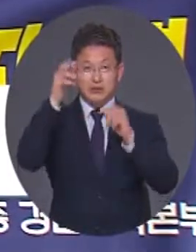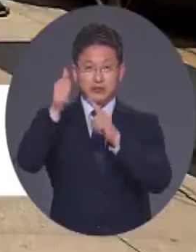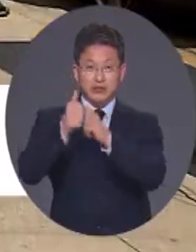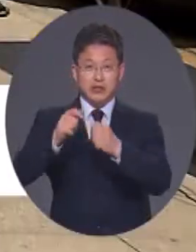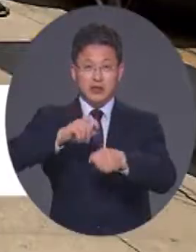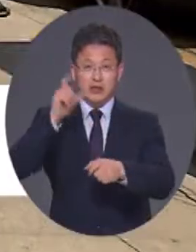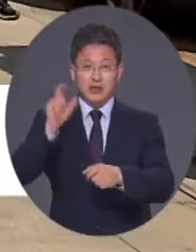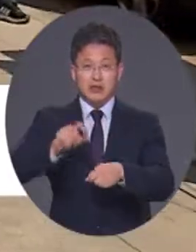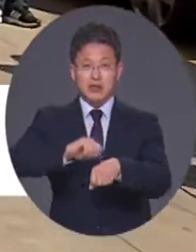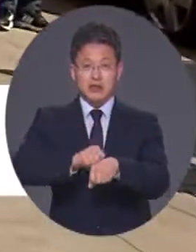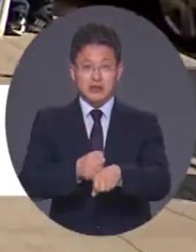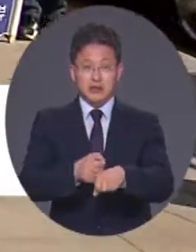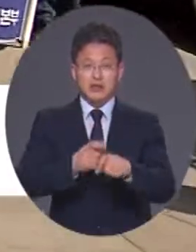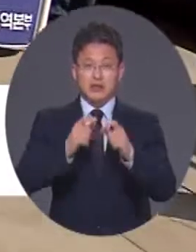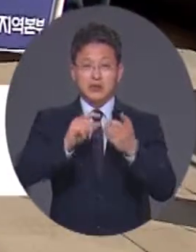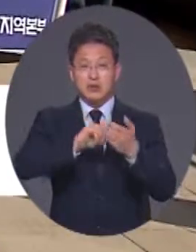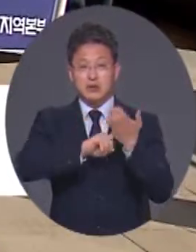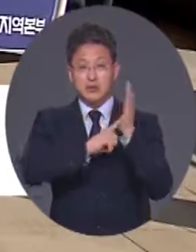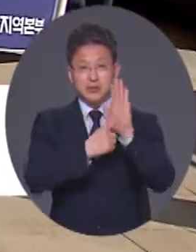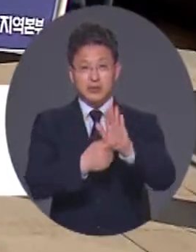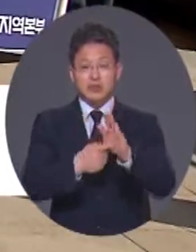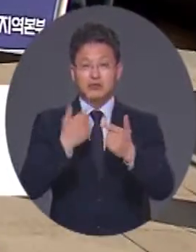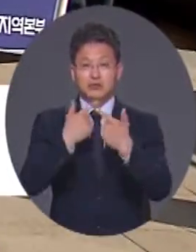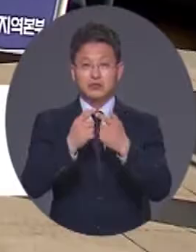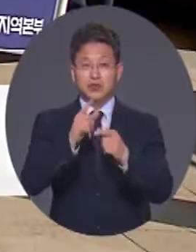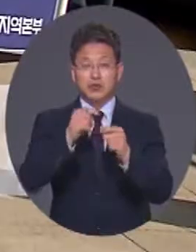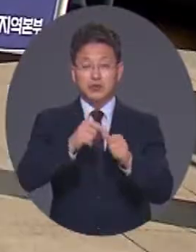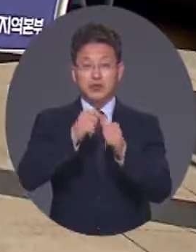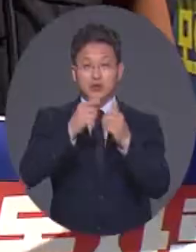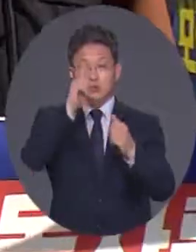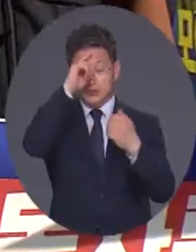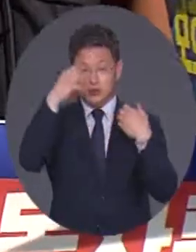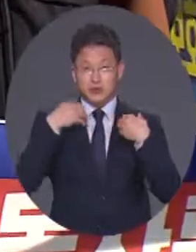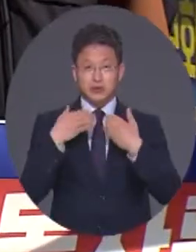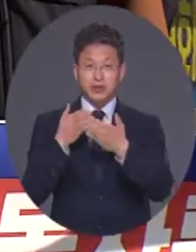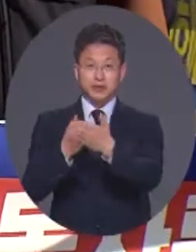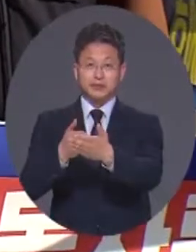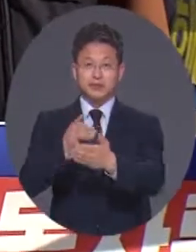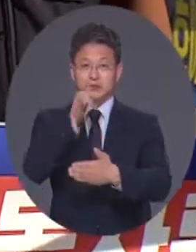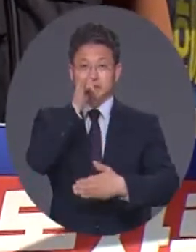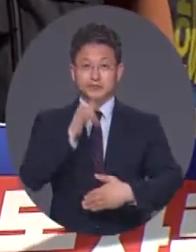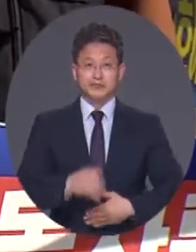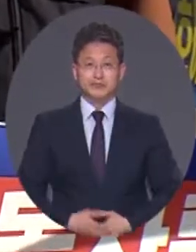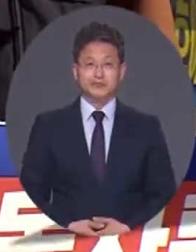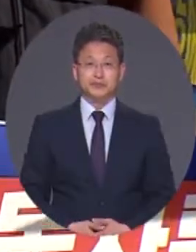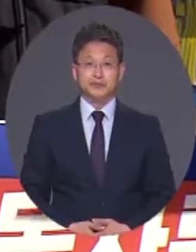강력한 처벌 메시지를 전달해야 한다고 부산지방고용노동청에 요구했습니다.